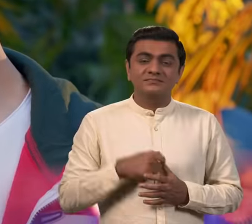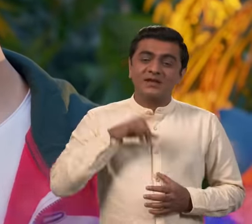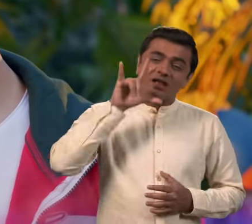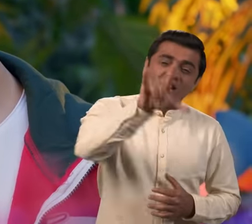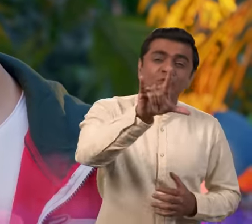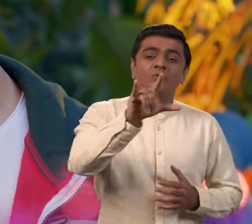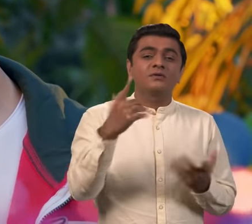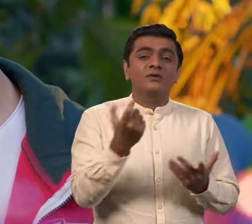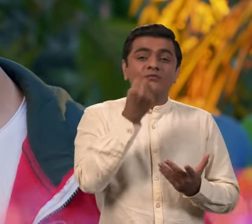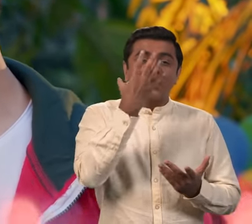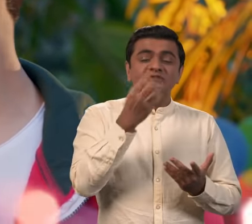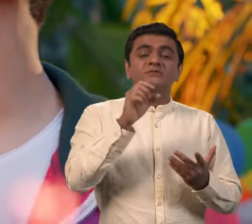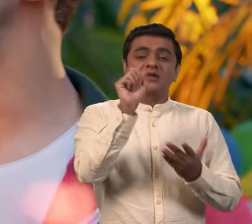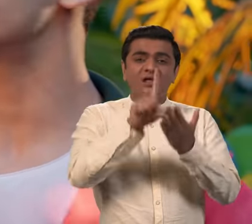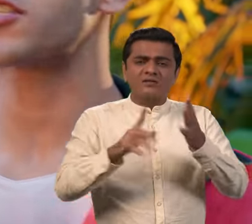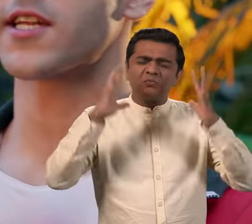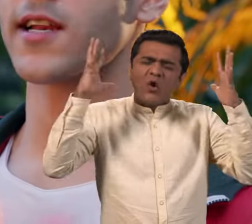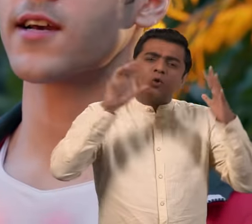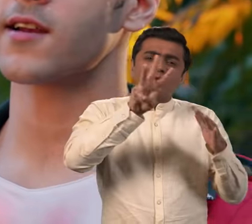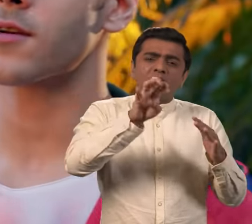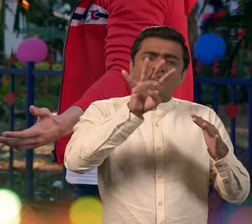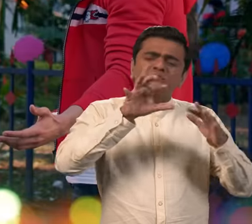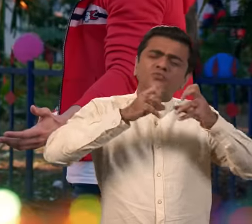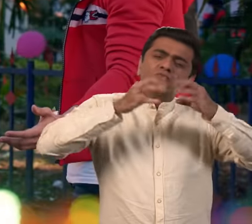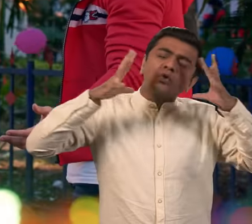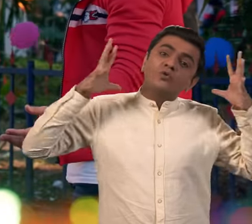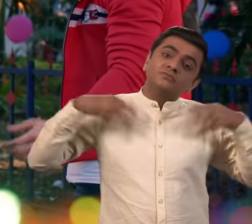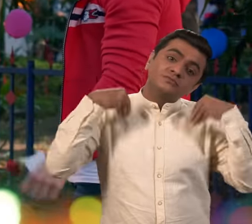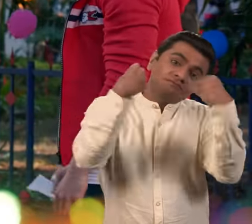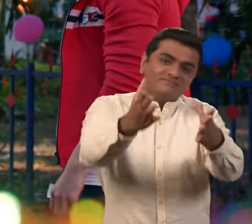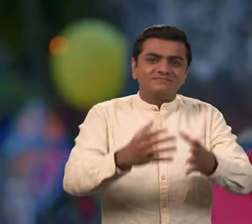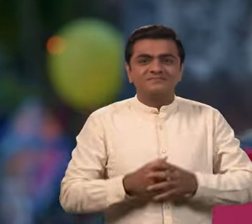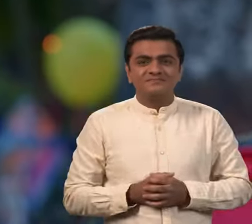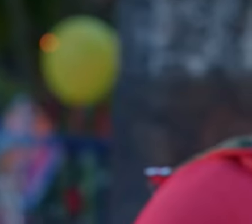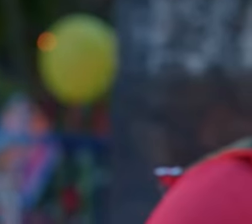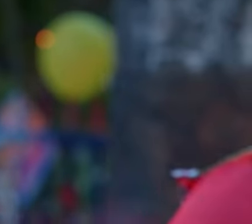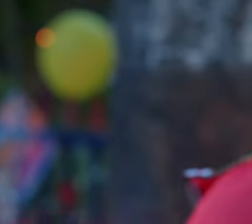तो आज मैं अपना प्यार जताने के लिए हजारों फूल और चिट्ठियां लेकर आया हूं,